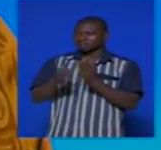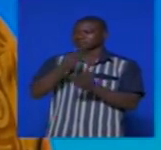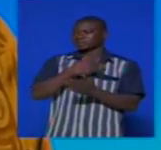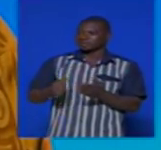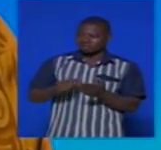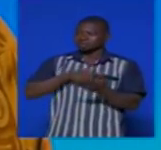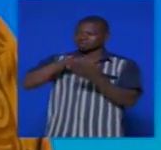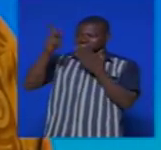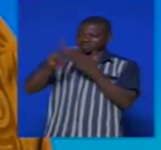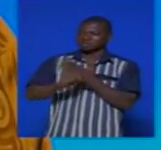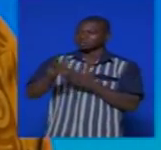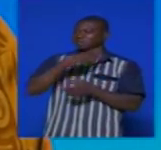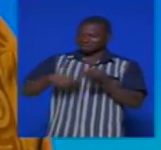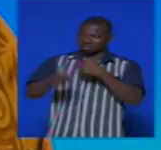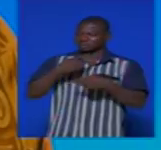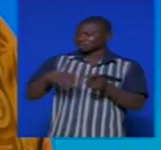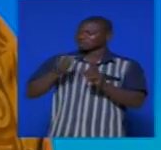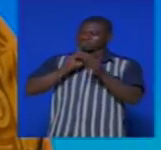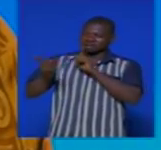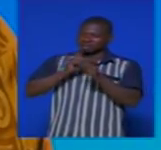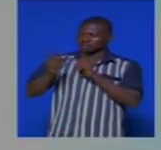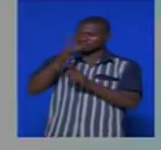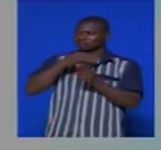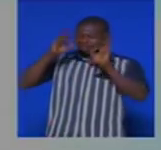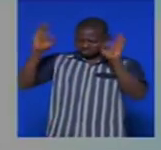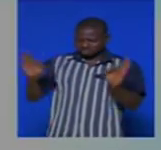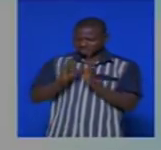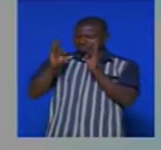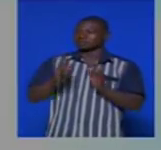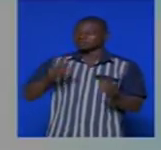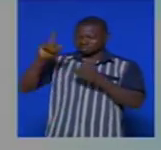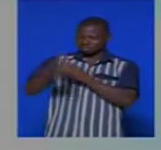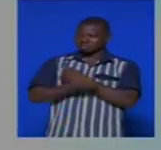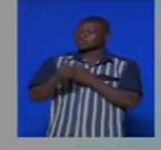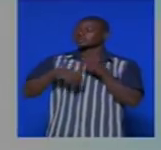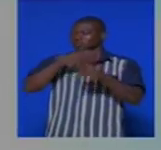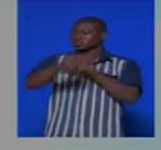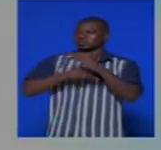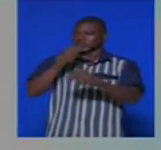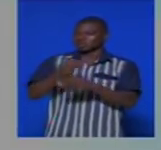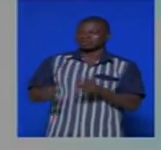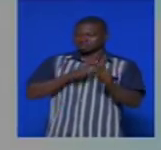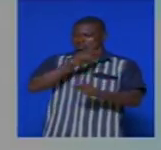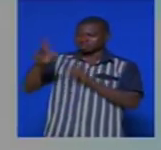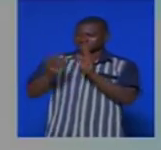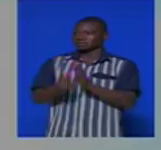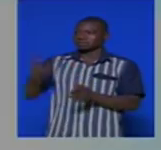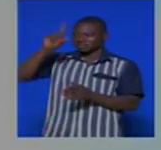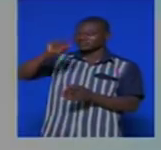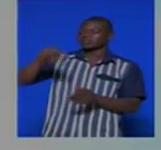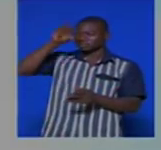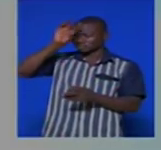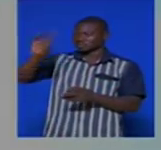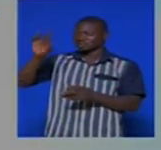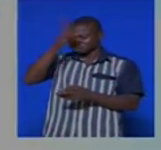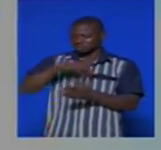nous parler de la célébration de la Journée mondiale de la population JMP 2018, 28e édition célébrée au Burkina autour